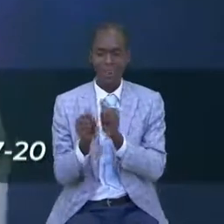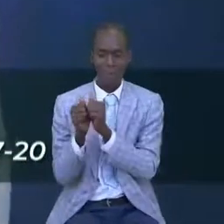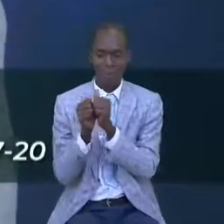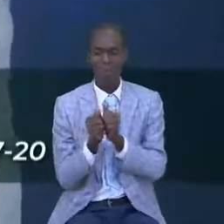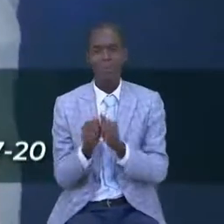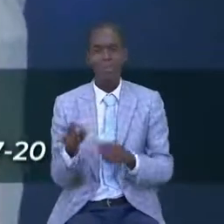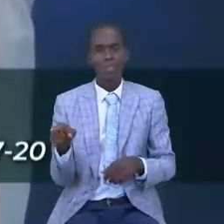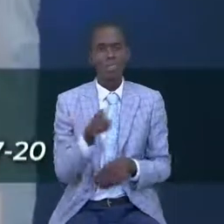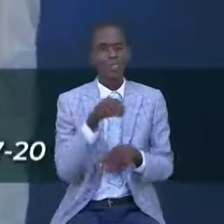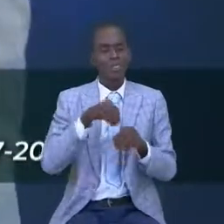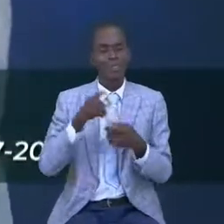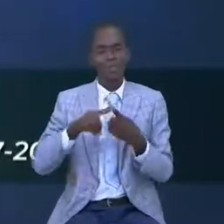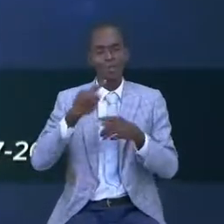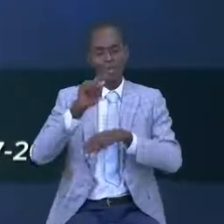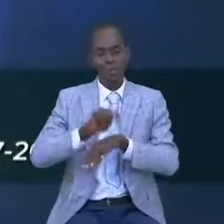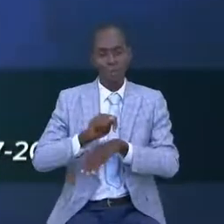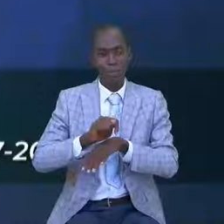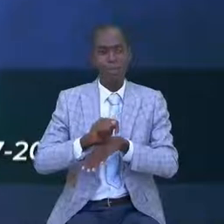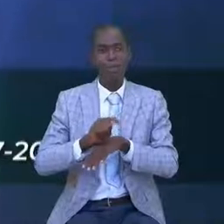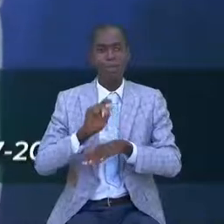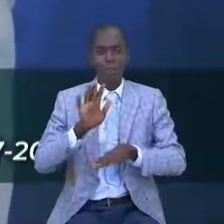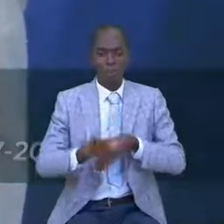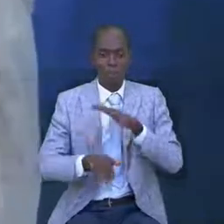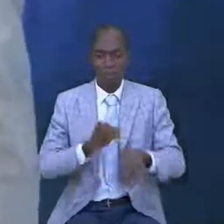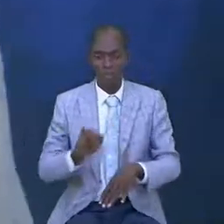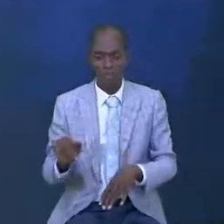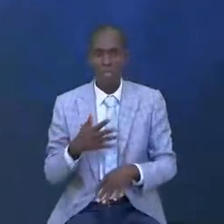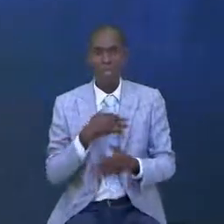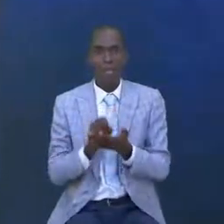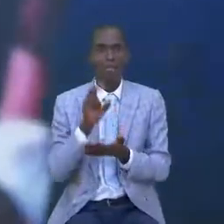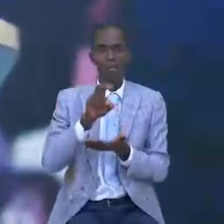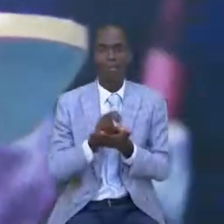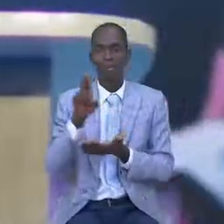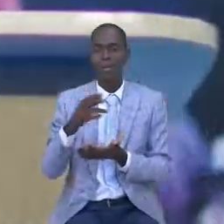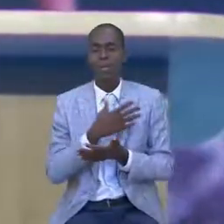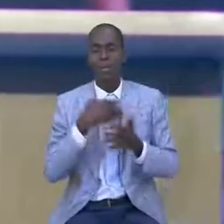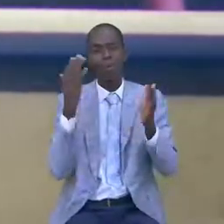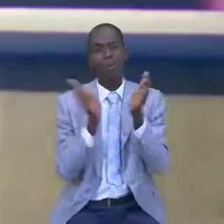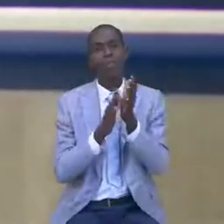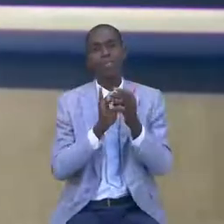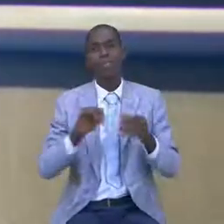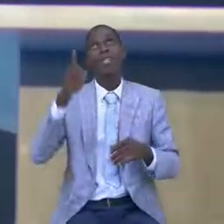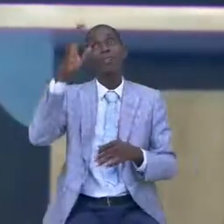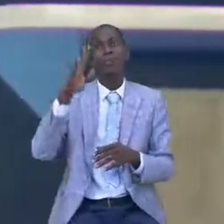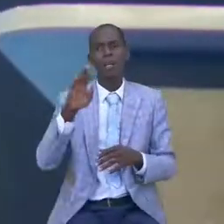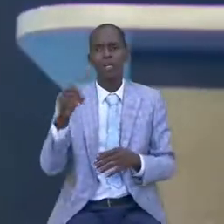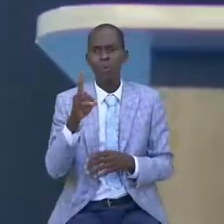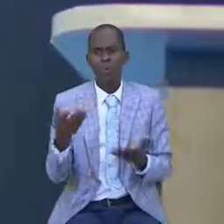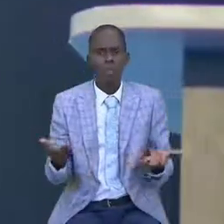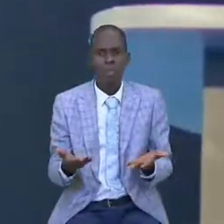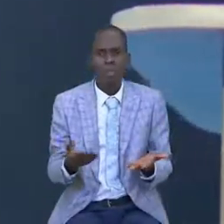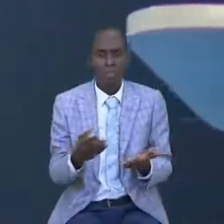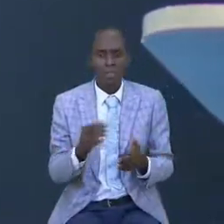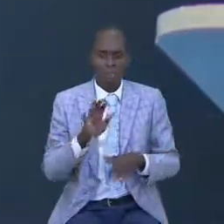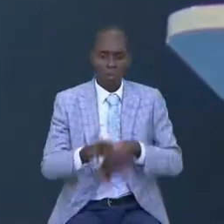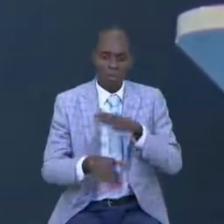à marcher. Il entra avec eux dans le temple, marchant, sautant et